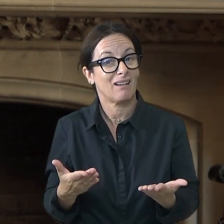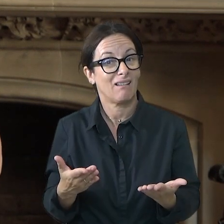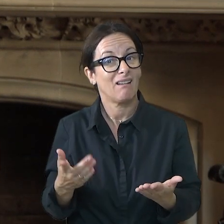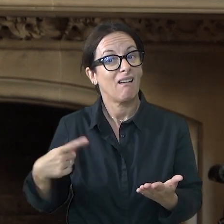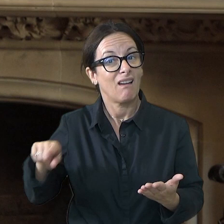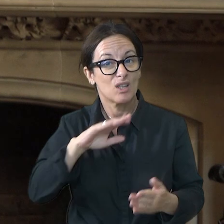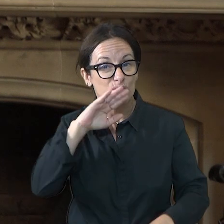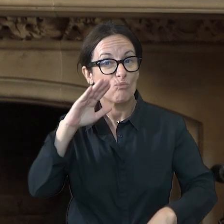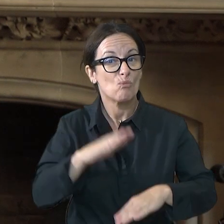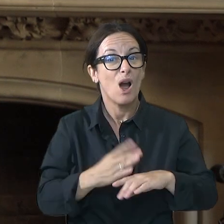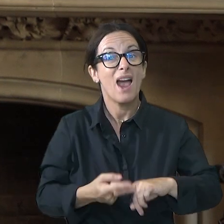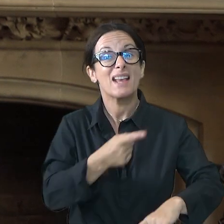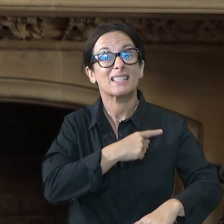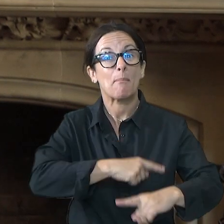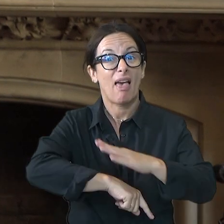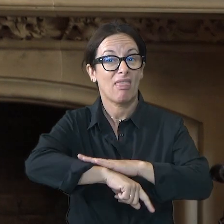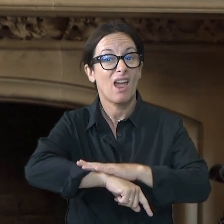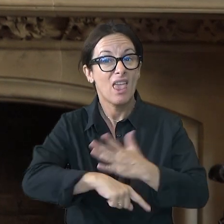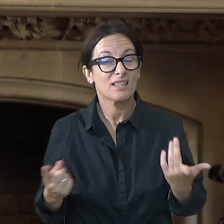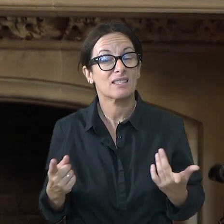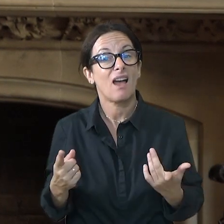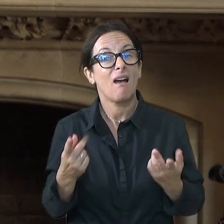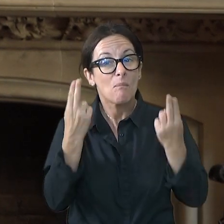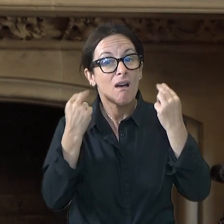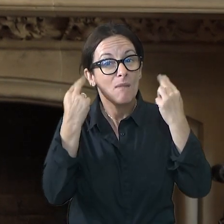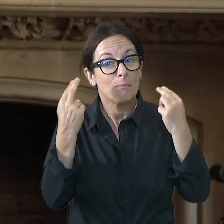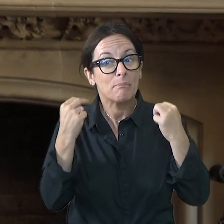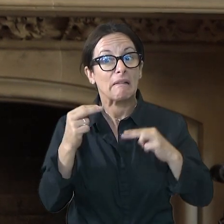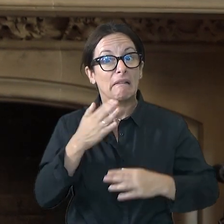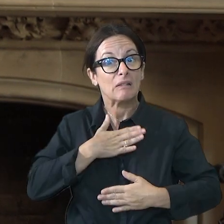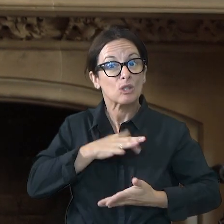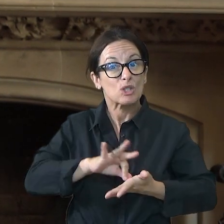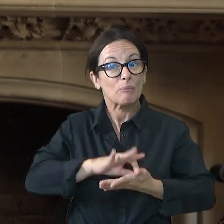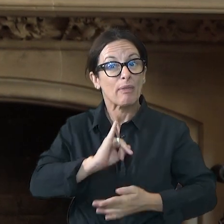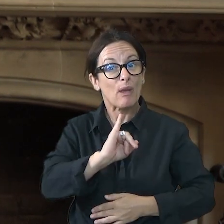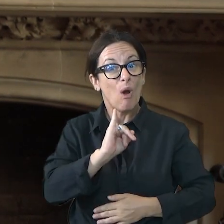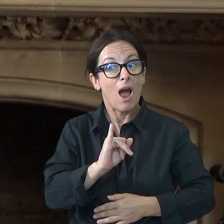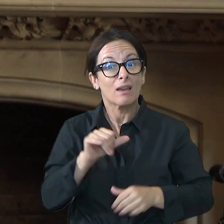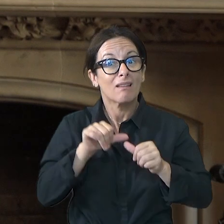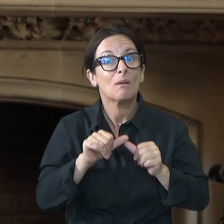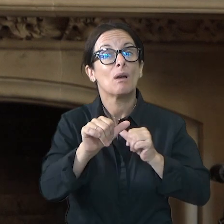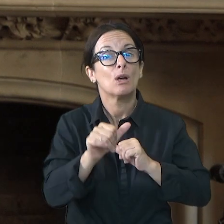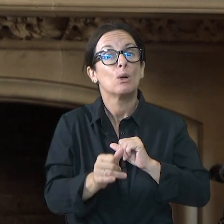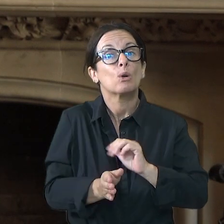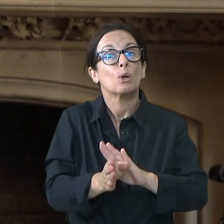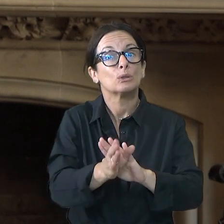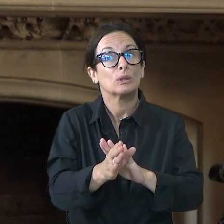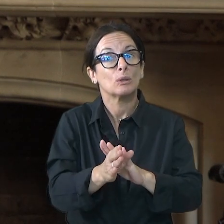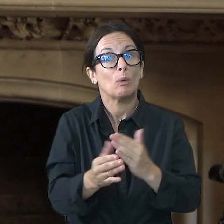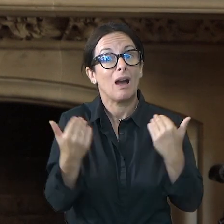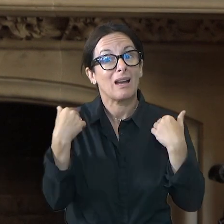dia, se someten als postulats de l'extrema dreta, pugui dur endavant tots aquests serveis. Aquest conveni que avui